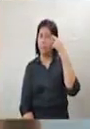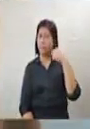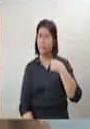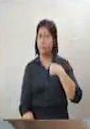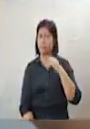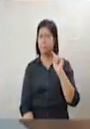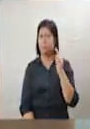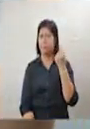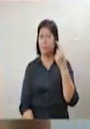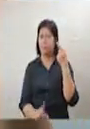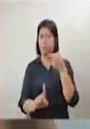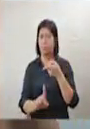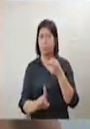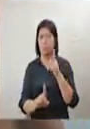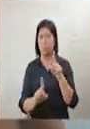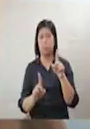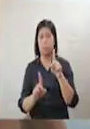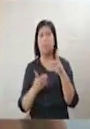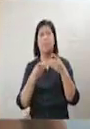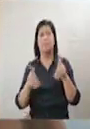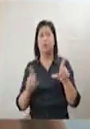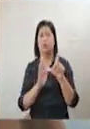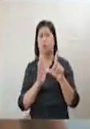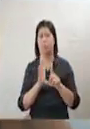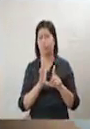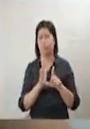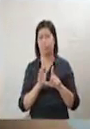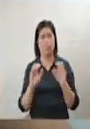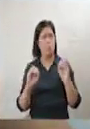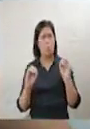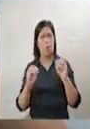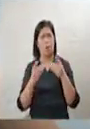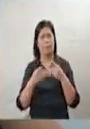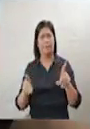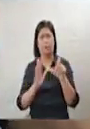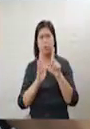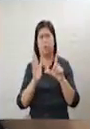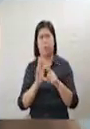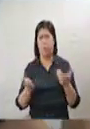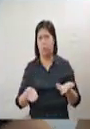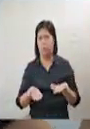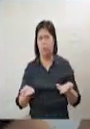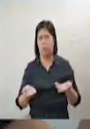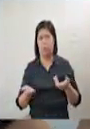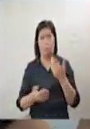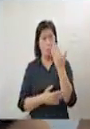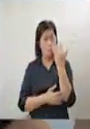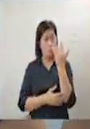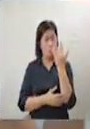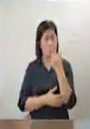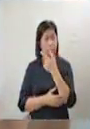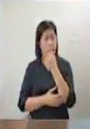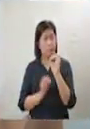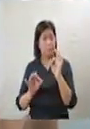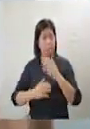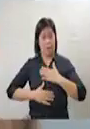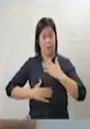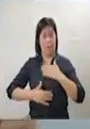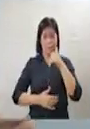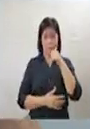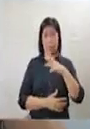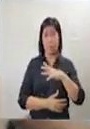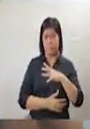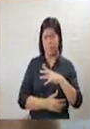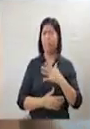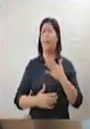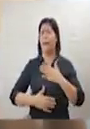domestic product. Pagdating sa legal retirement age ng mga kabaro namin na habang buhay homemaker, dapat may pension